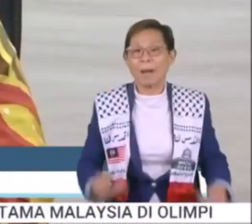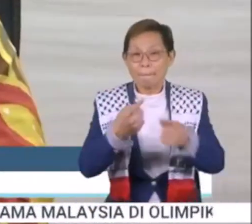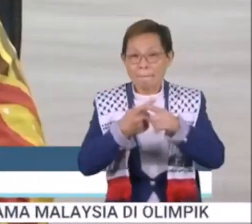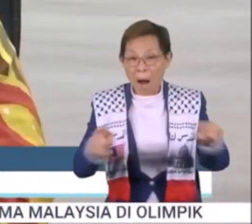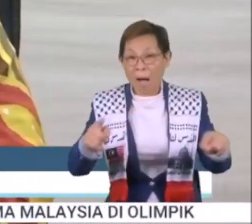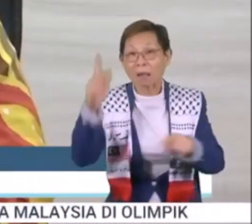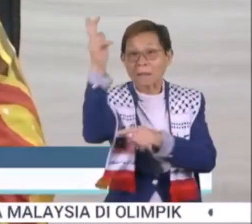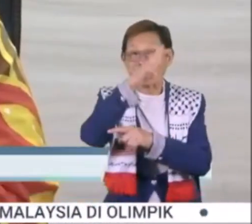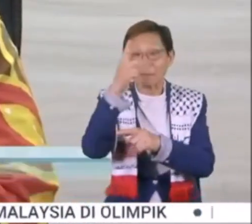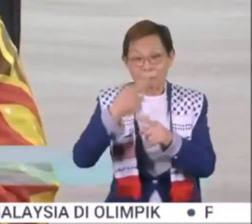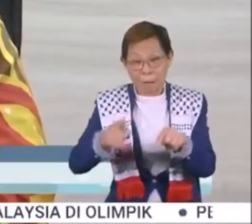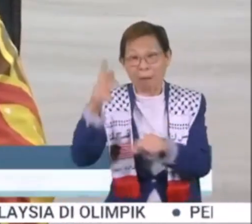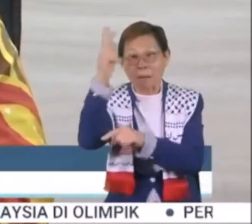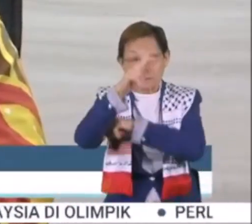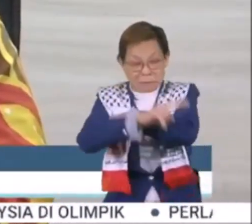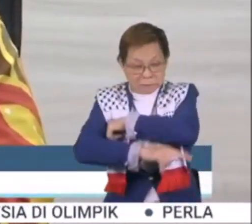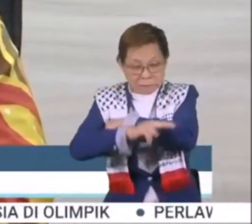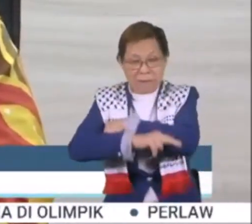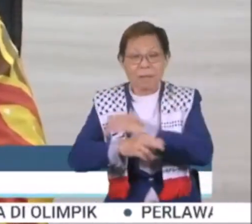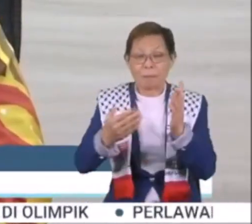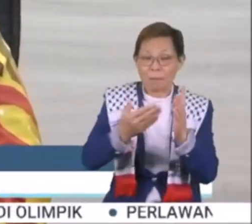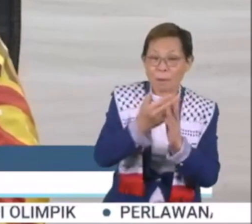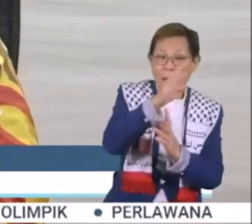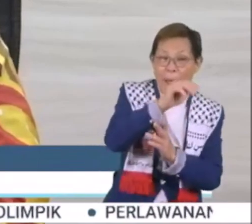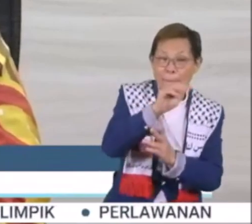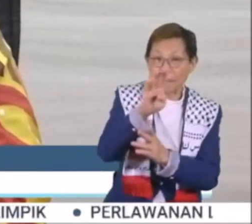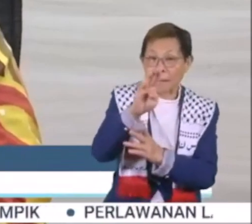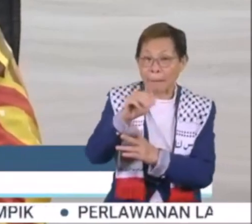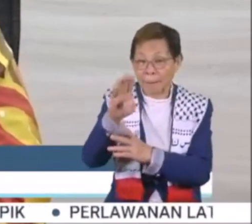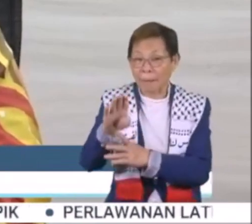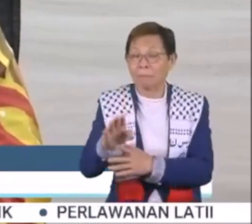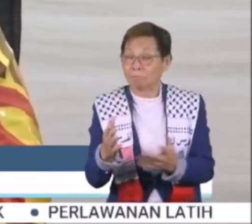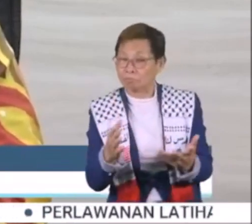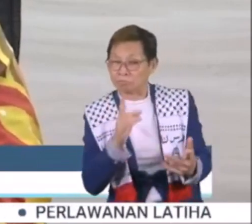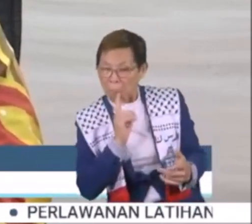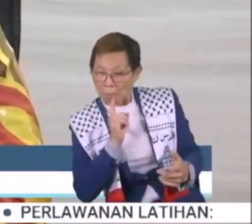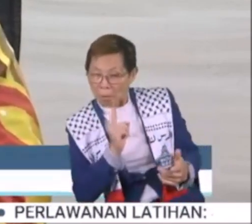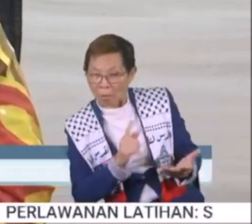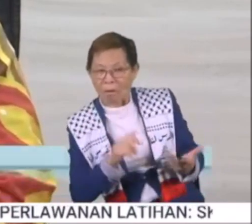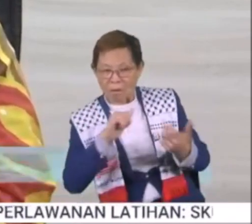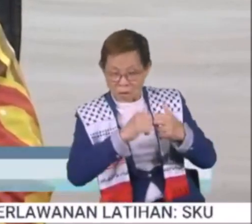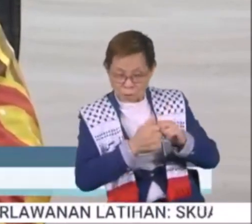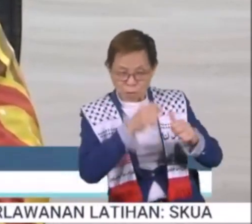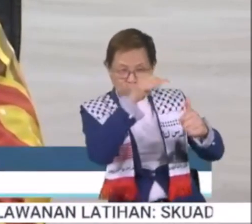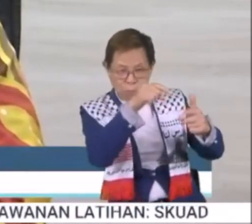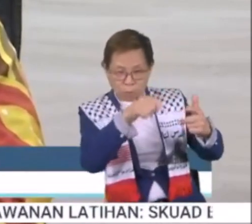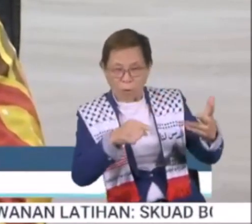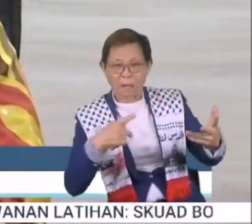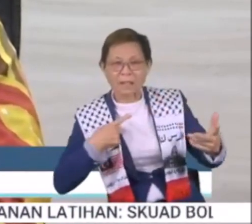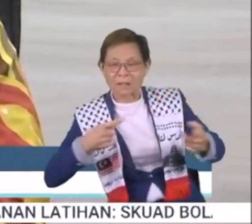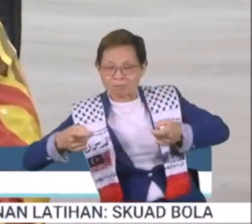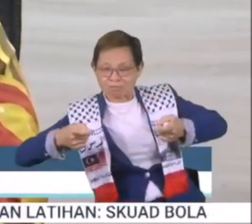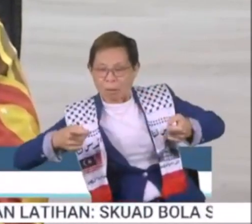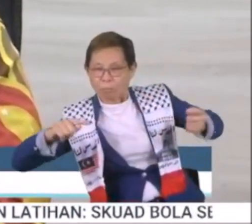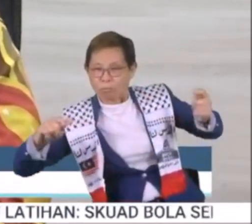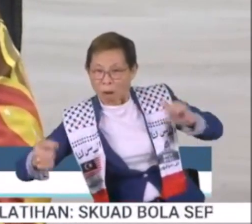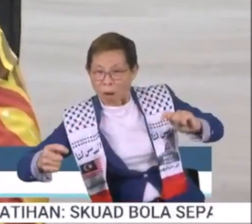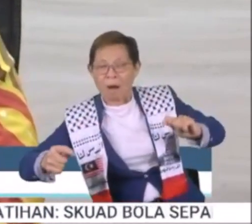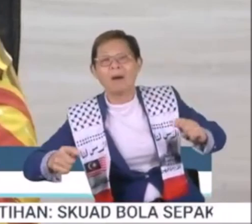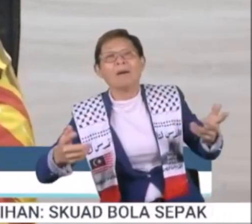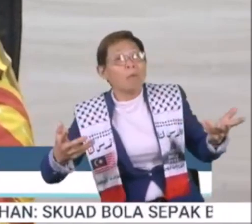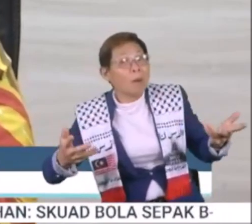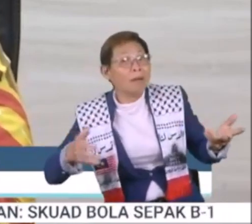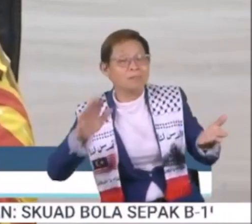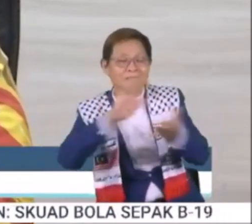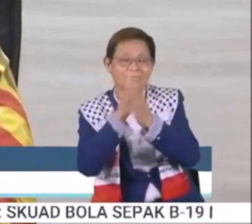Tetapi pihak kerajaan negeri melalui MBMB akan pastikan isu-isu ini kita selaraskan supaya ianya menjadi